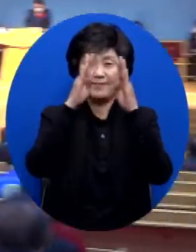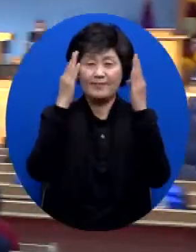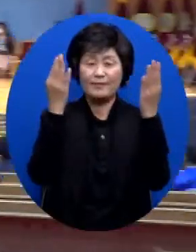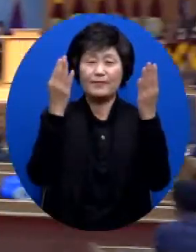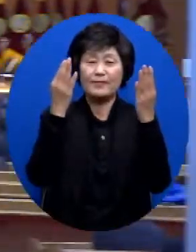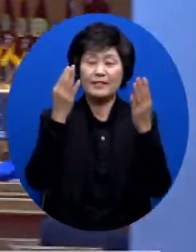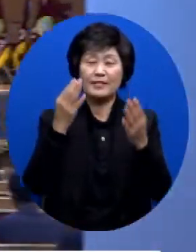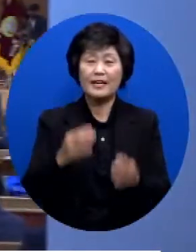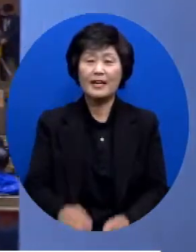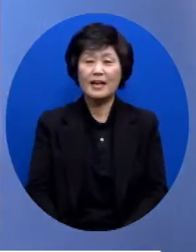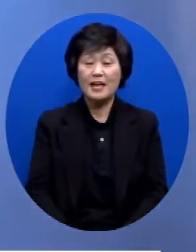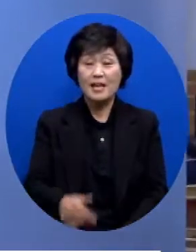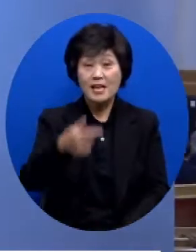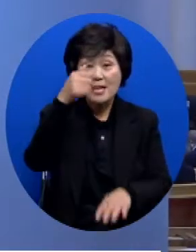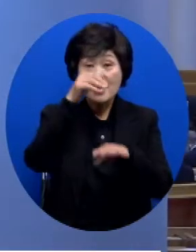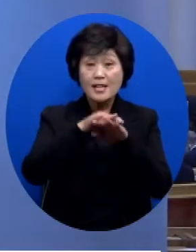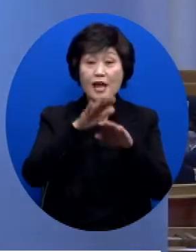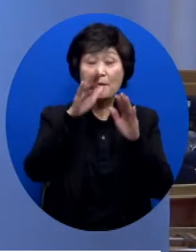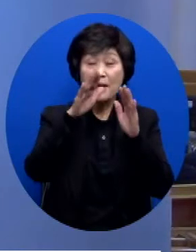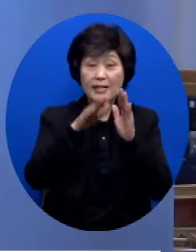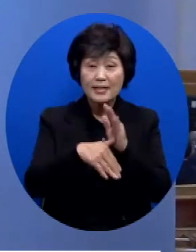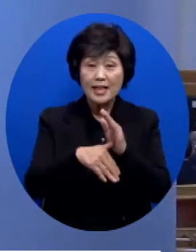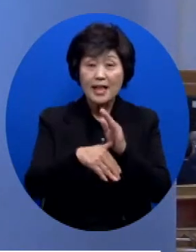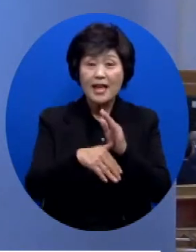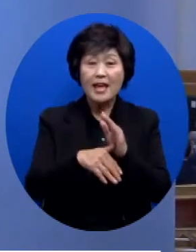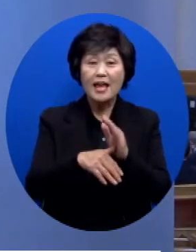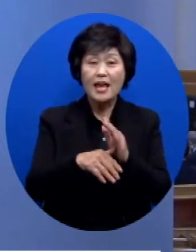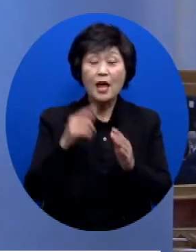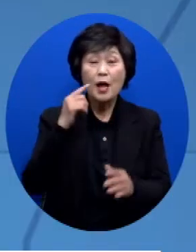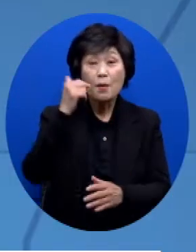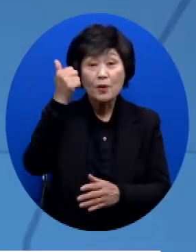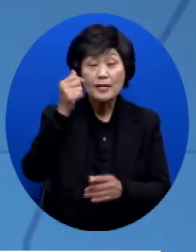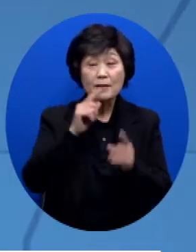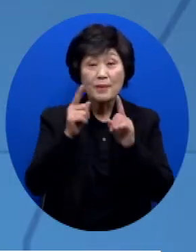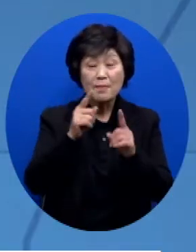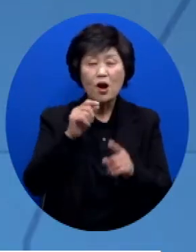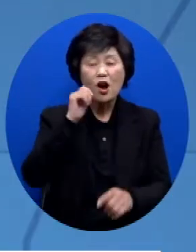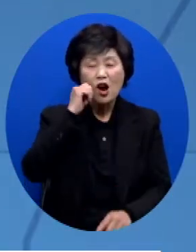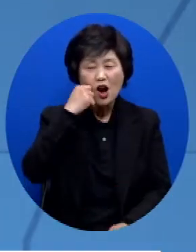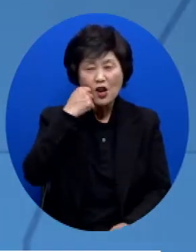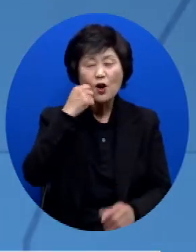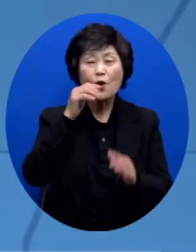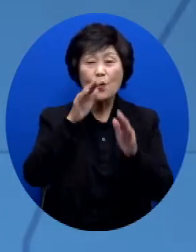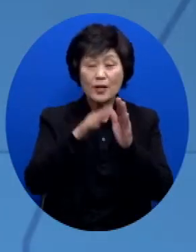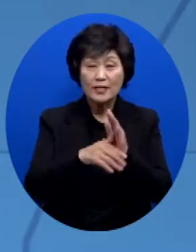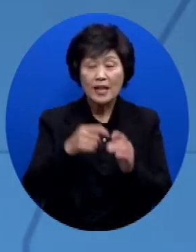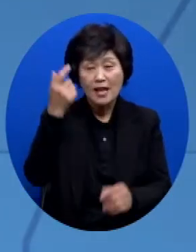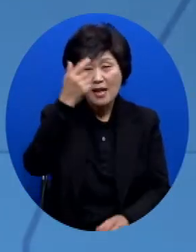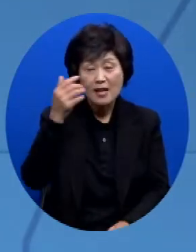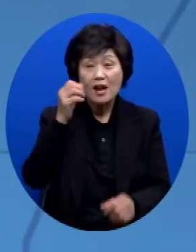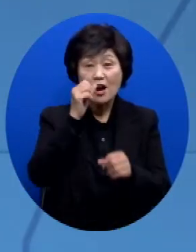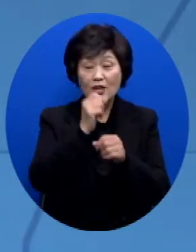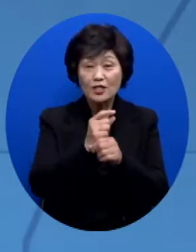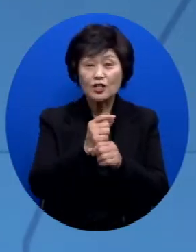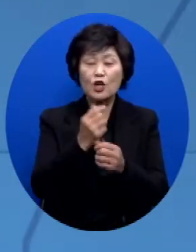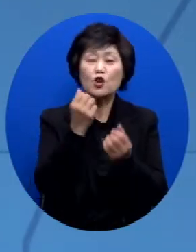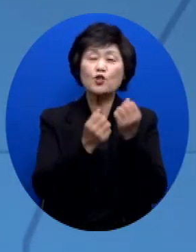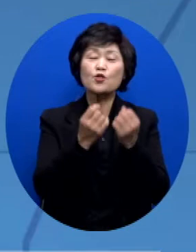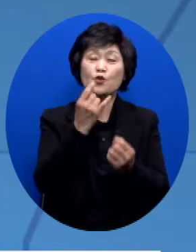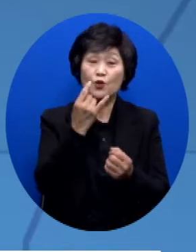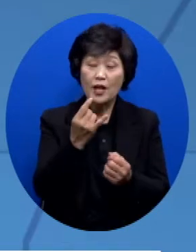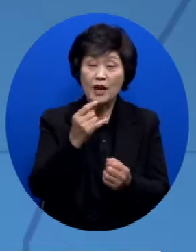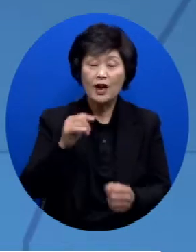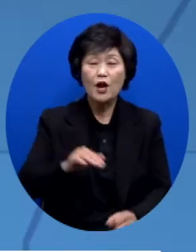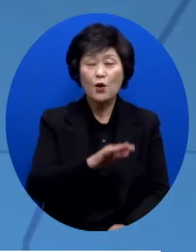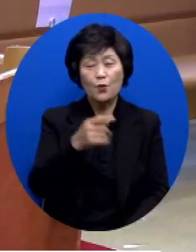개회 앱에서 충 청 년 회 유명 권 감독은 어렵고 힘든 시기에 열리는 영성 수련회 가 우리 영혼을 막히는